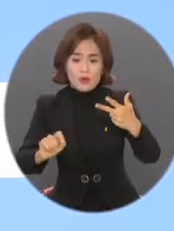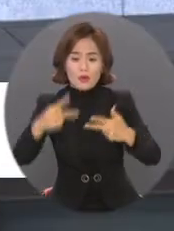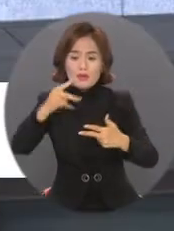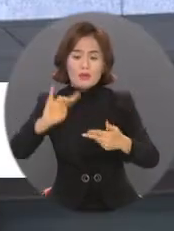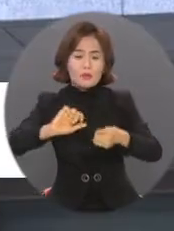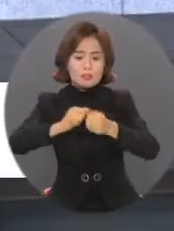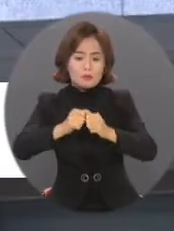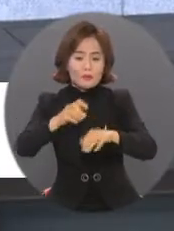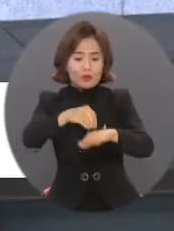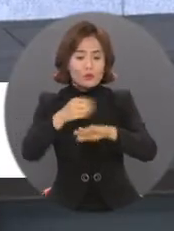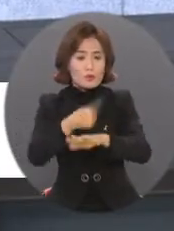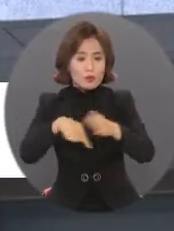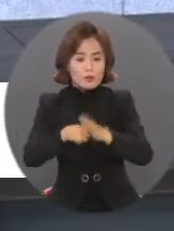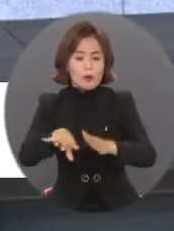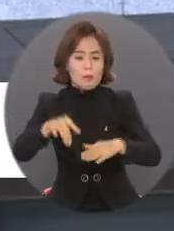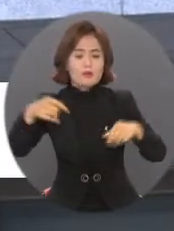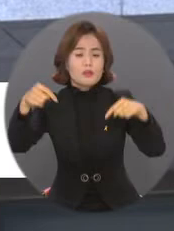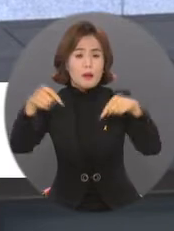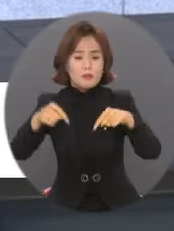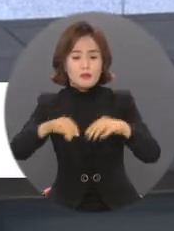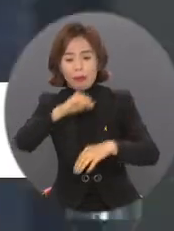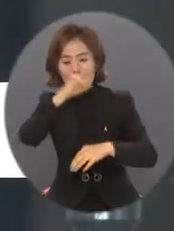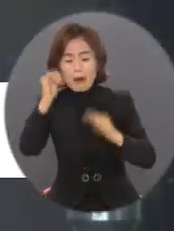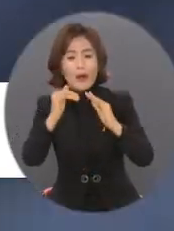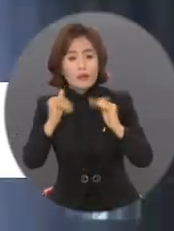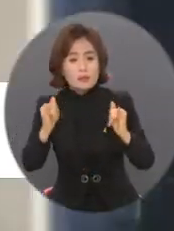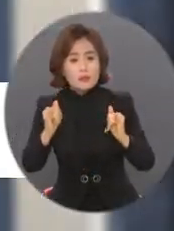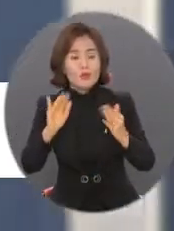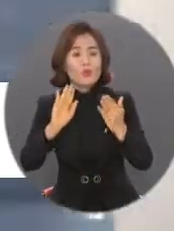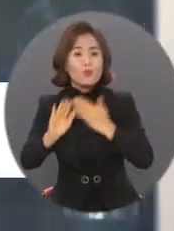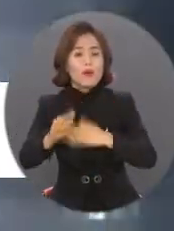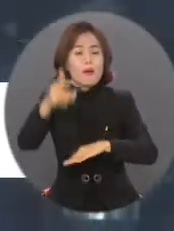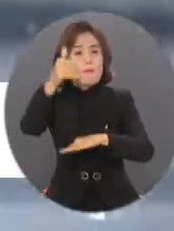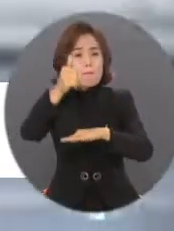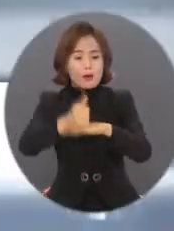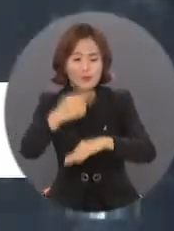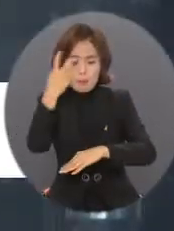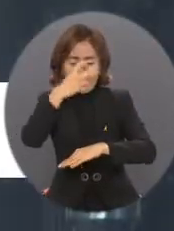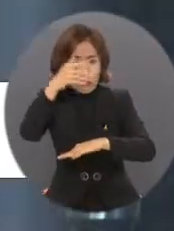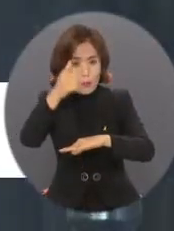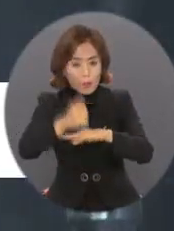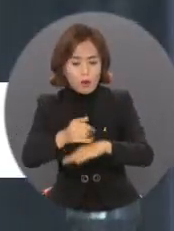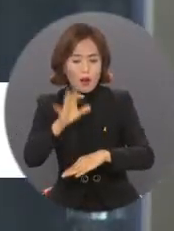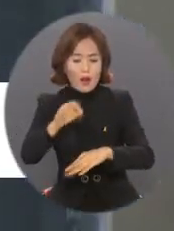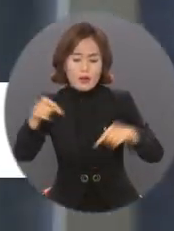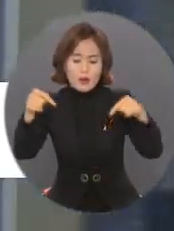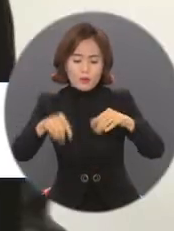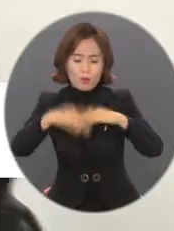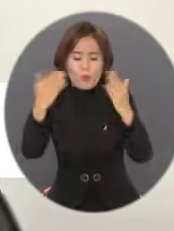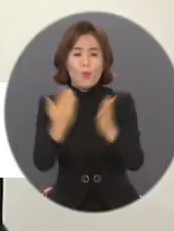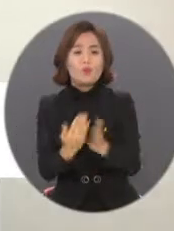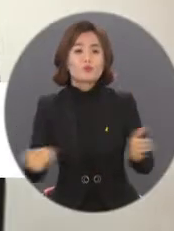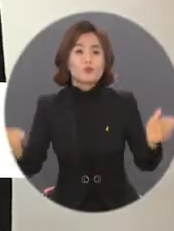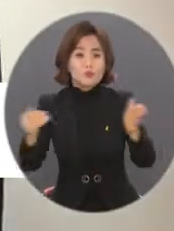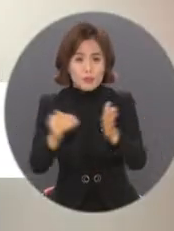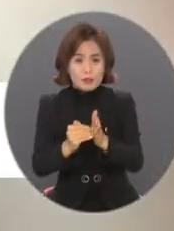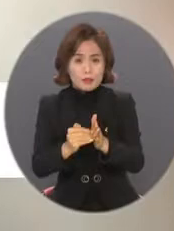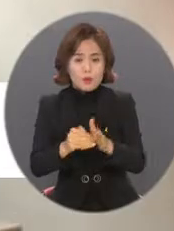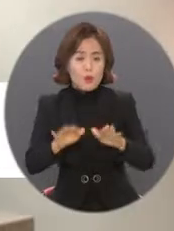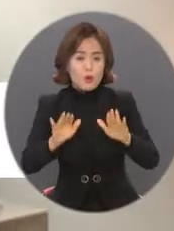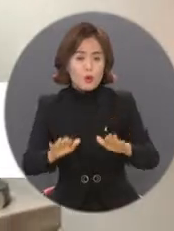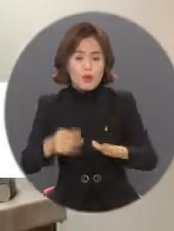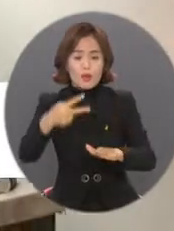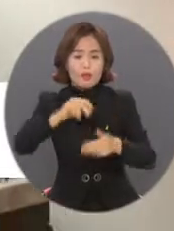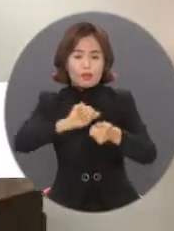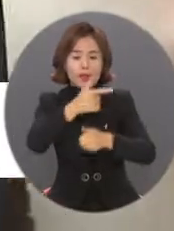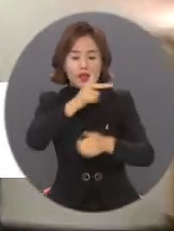지분 인수를 위한 우선협상대상자 선정 이후 최종 실사 작업과 가격 협상 등을 모두 마치고 기존